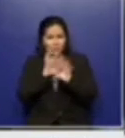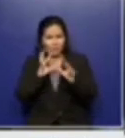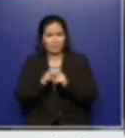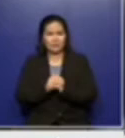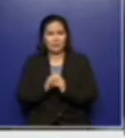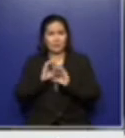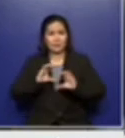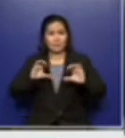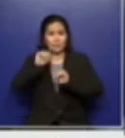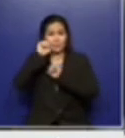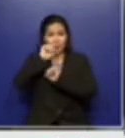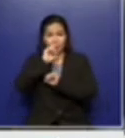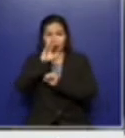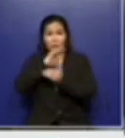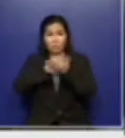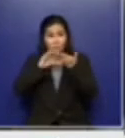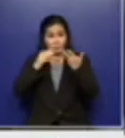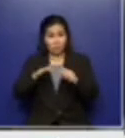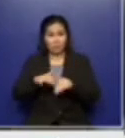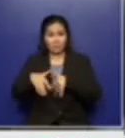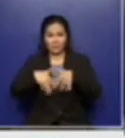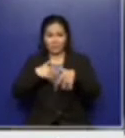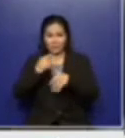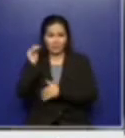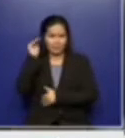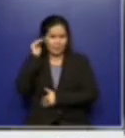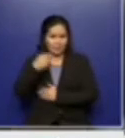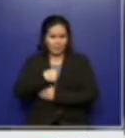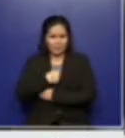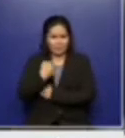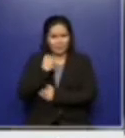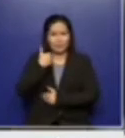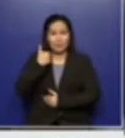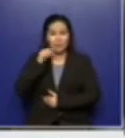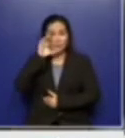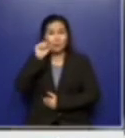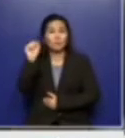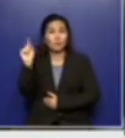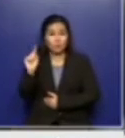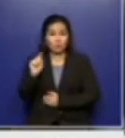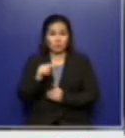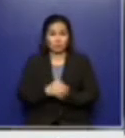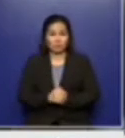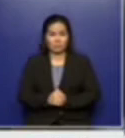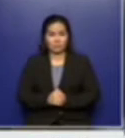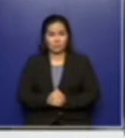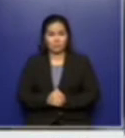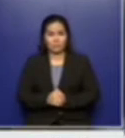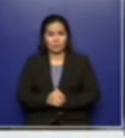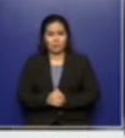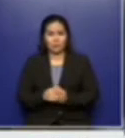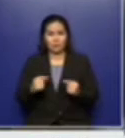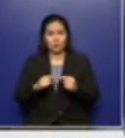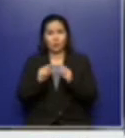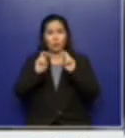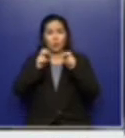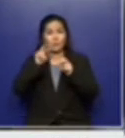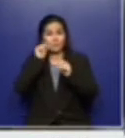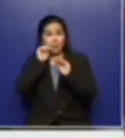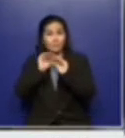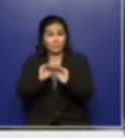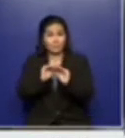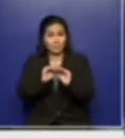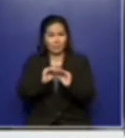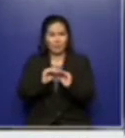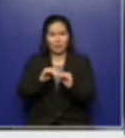ประกาศออกมาแล้วประชาชนมีความเชื่อมั่นบางครั้งการสร้างเรื่องแหล่งน้ำนะครับก็ไป